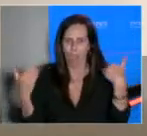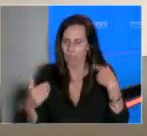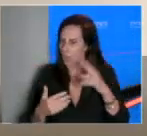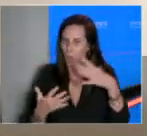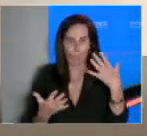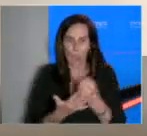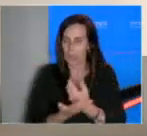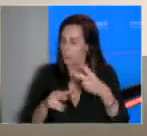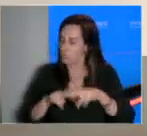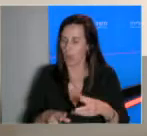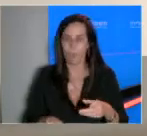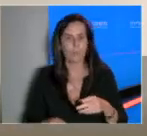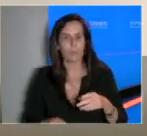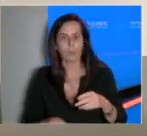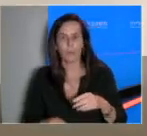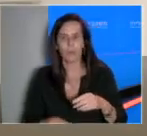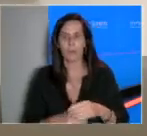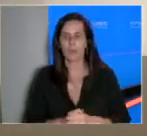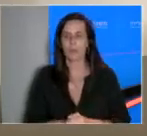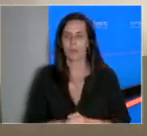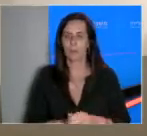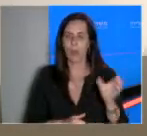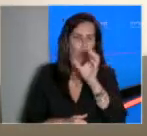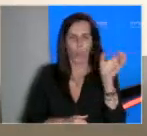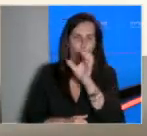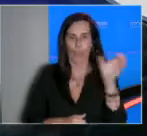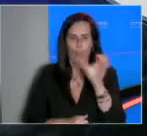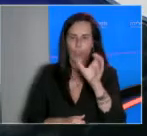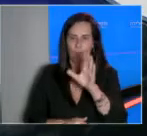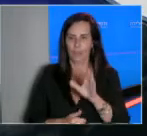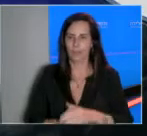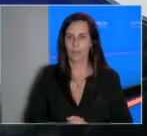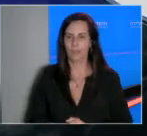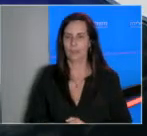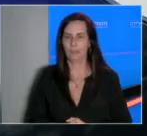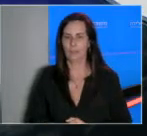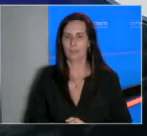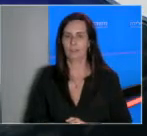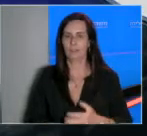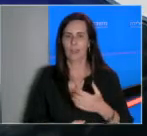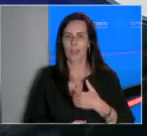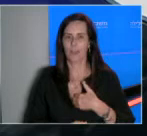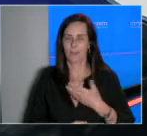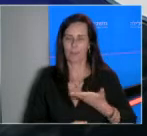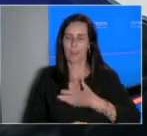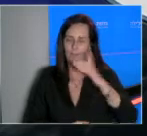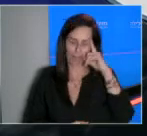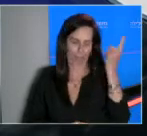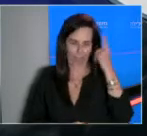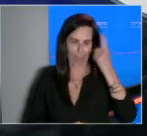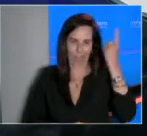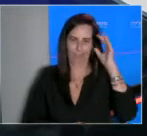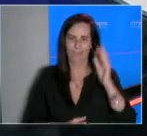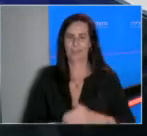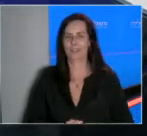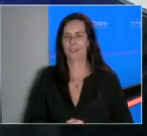לא מצליחים להחזיק ראש. אם את יכולה לשים את הטלפון במקום יציב, שלא יקפוץ כל רגע, כי אני לפחות מקבל מזה